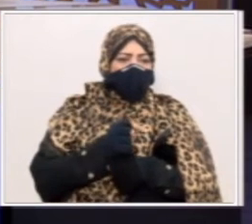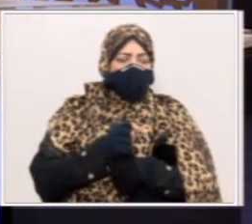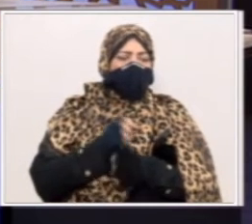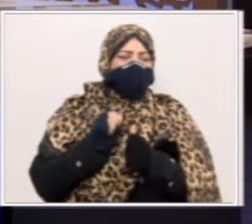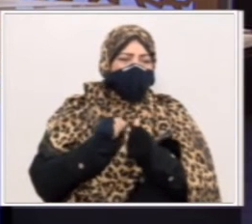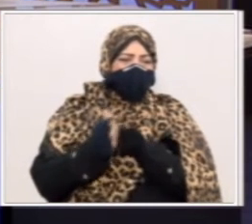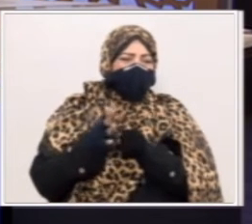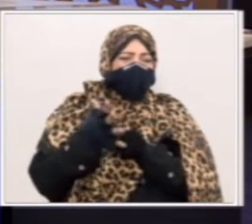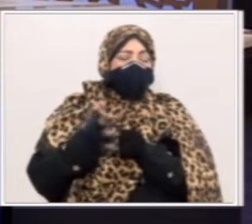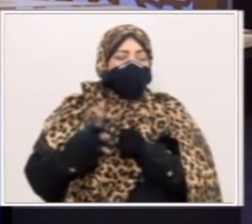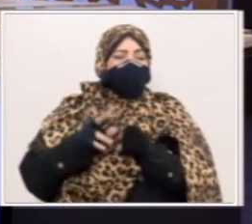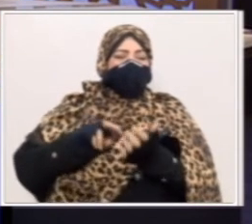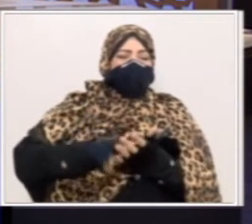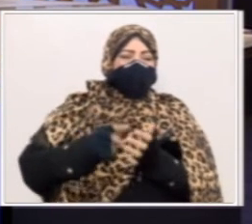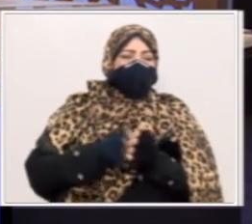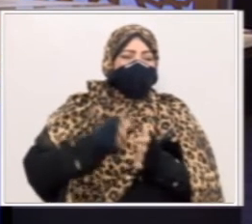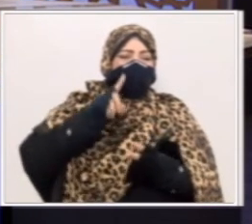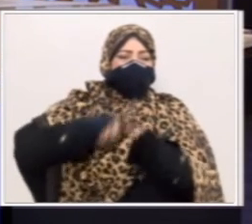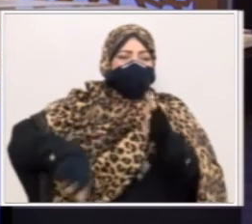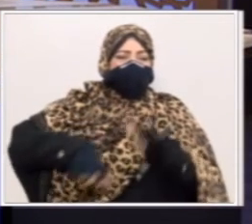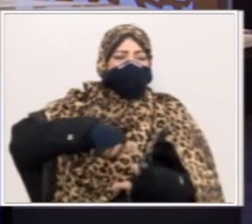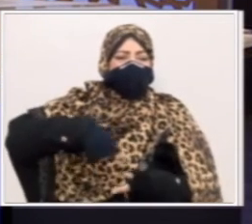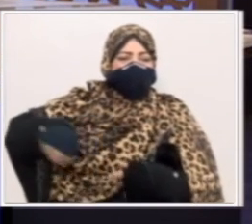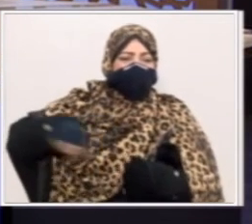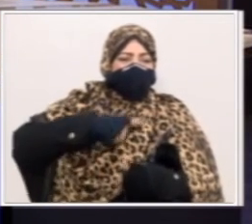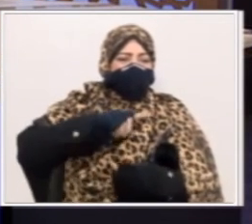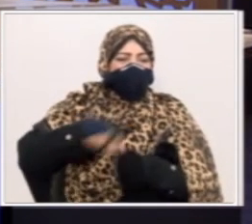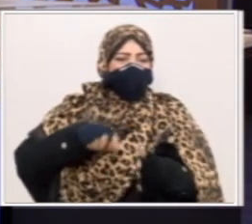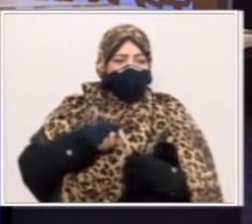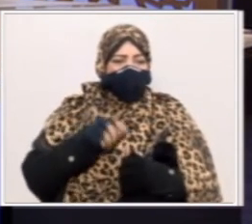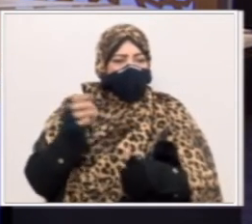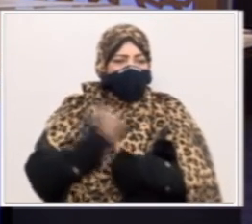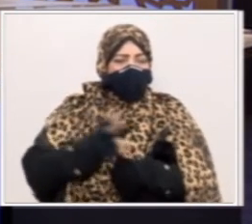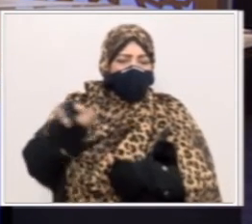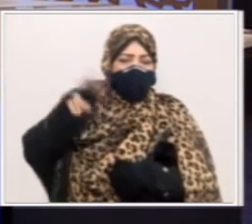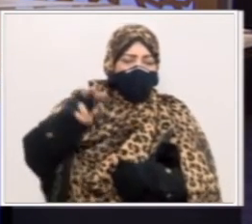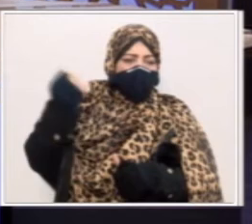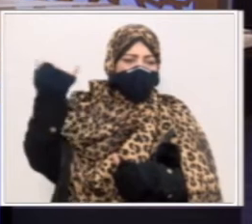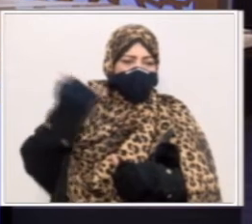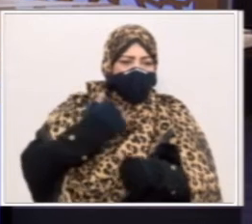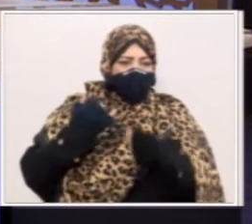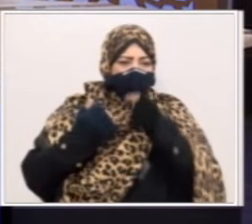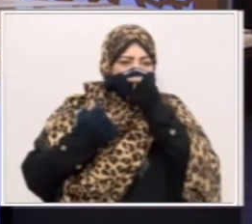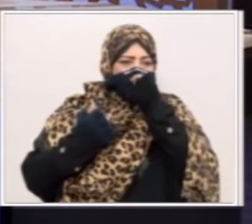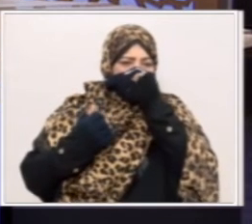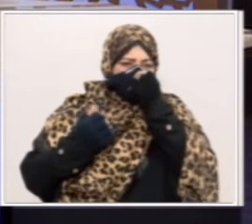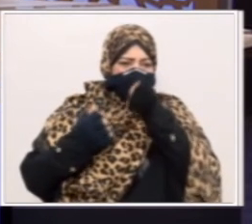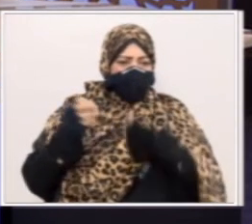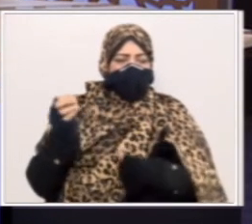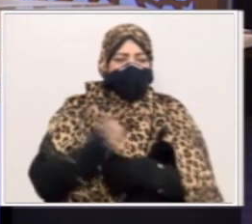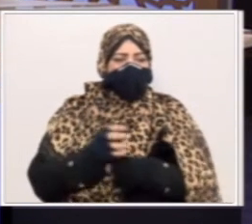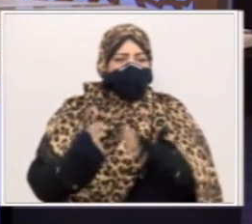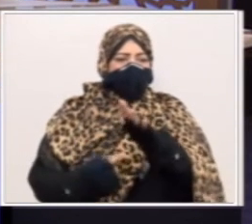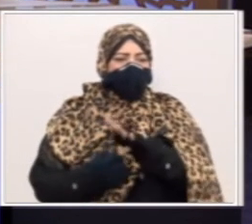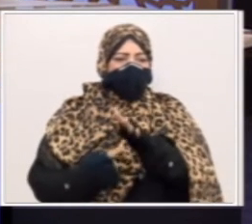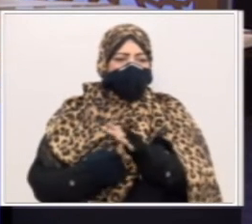تجوز باهي، انا نبي نعرف شنو حكم خروجي بدون اذن. طبعا لما انا بعثت يعني نقول انا بدي نطلع، يقول لي شو نسمع، يقول لي ما